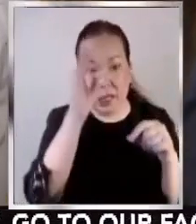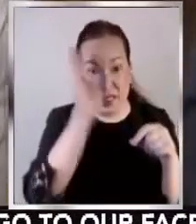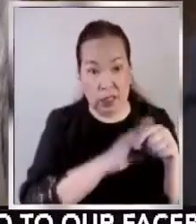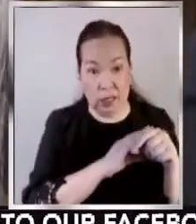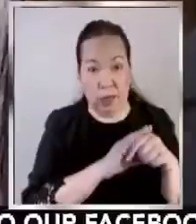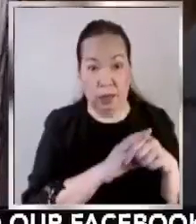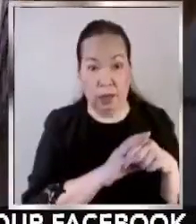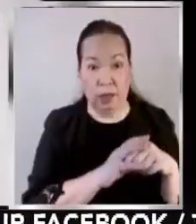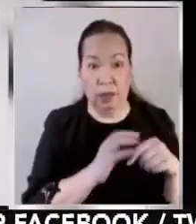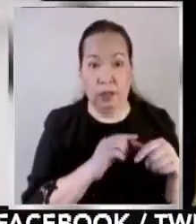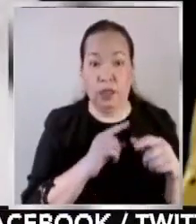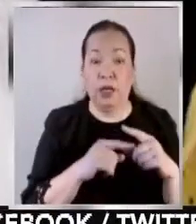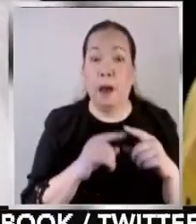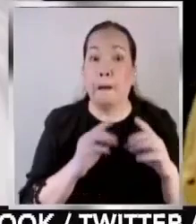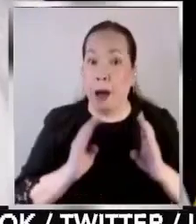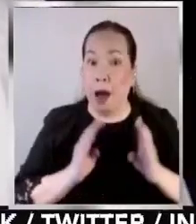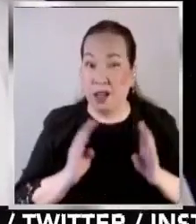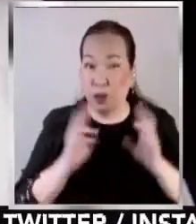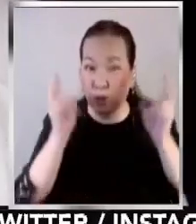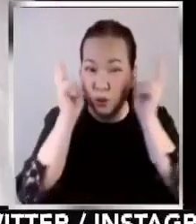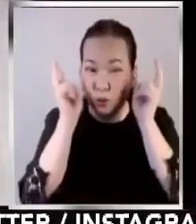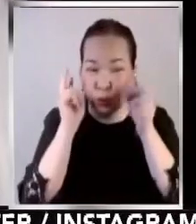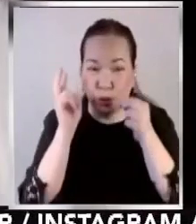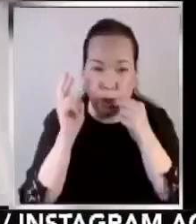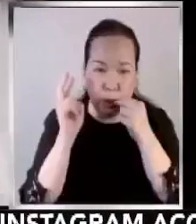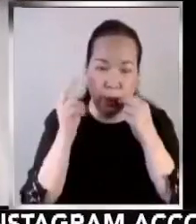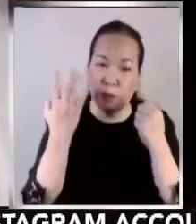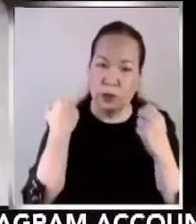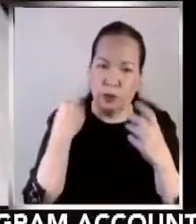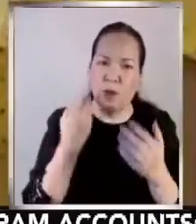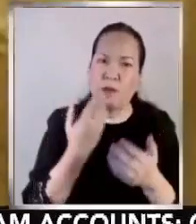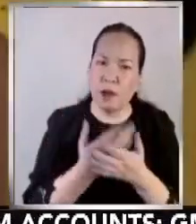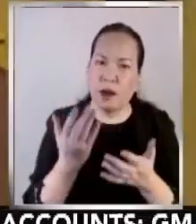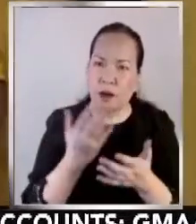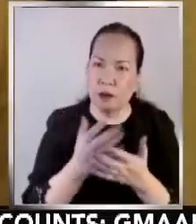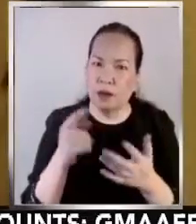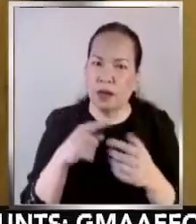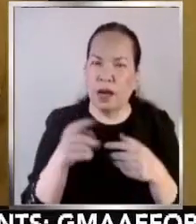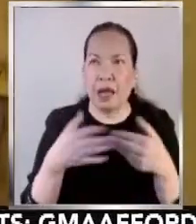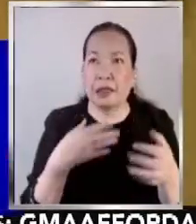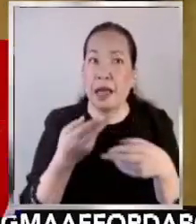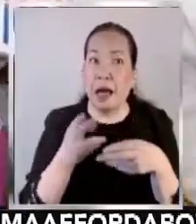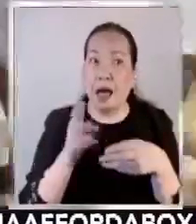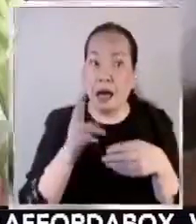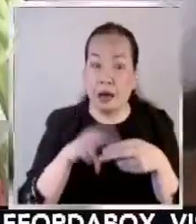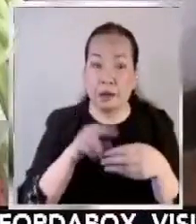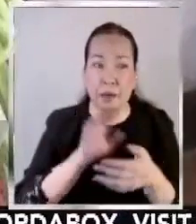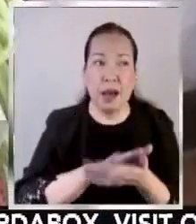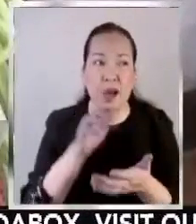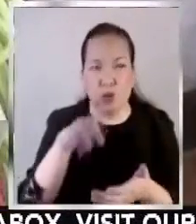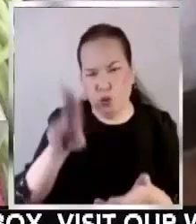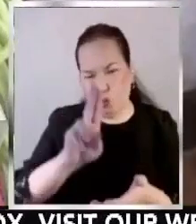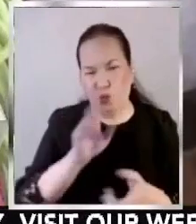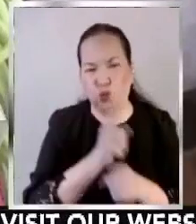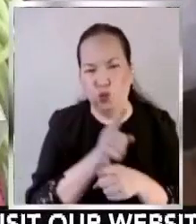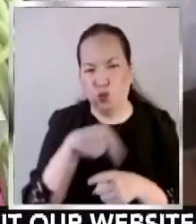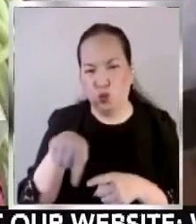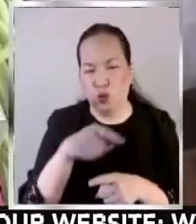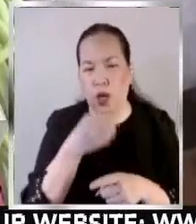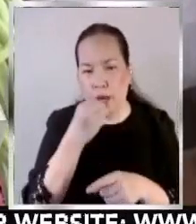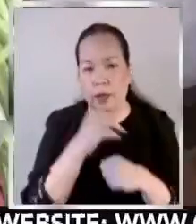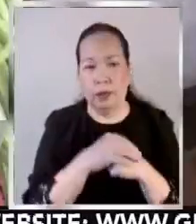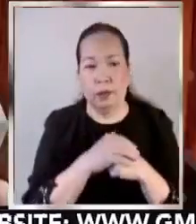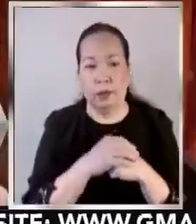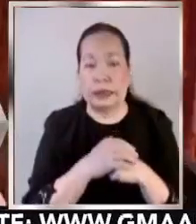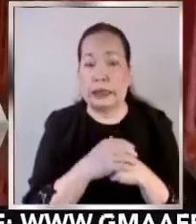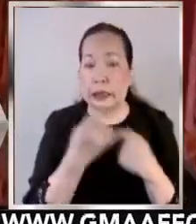mula nung nag-uulan ba? Nabibili naman po ng tao eh, kahit medyo tumaas. Kasi kailangan din naman nila eh. Sinusubukan pa naming